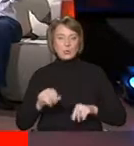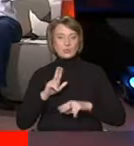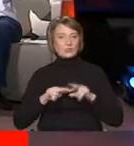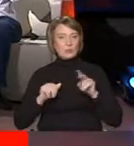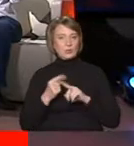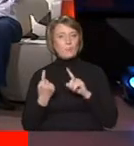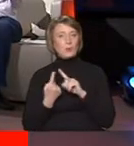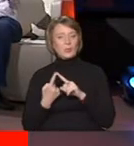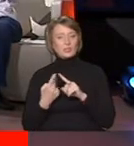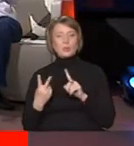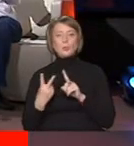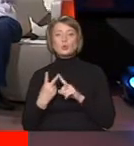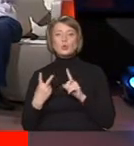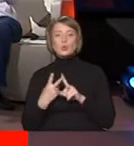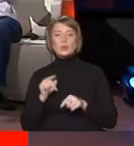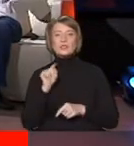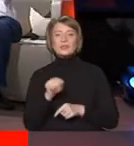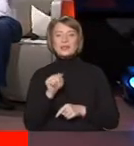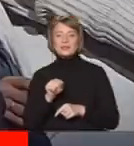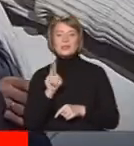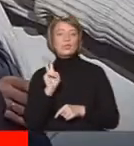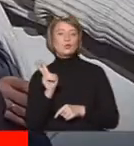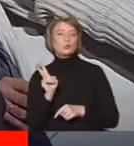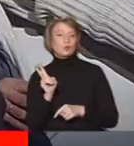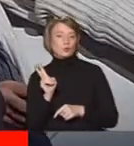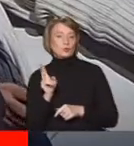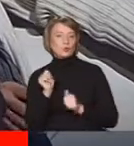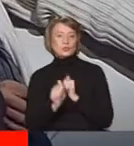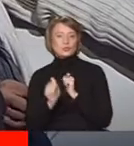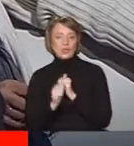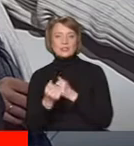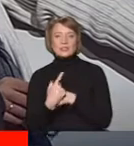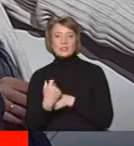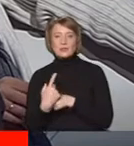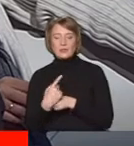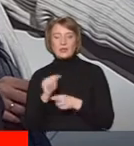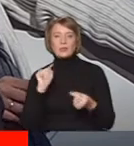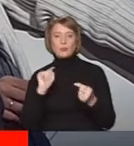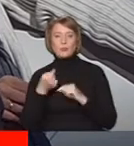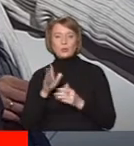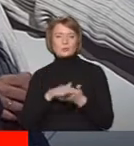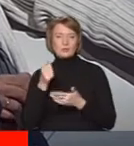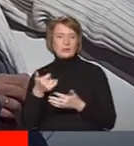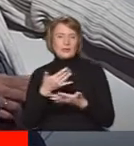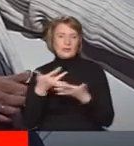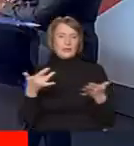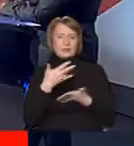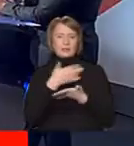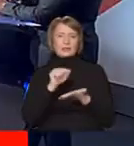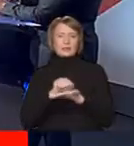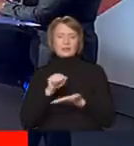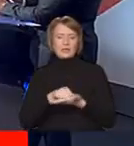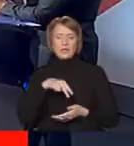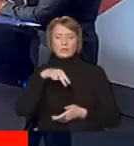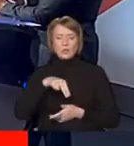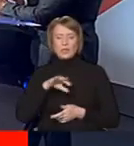по-перше. По-друге, для тих злих язиків, які дуже часто замовляли проти мене замовні різні статті і розказували, що Левченко щось там